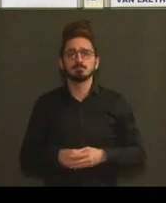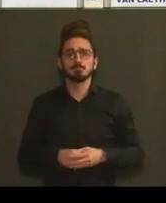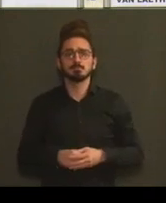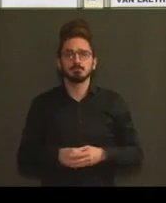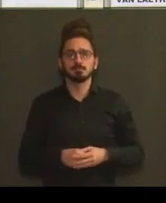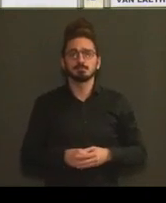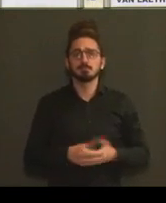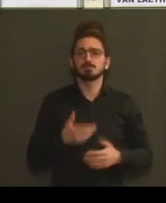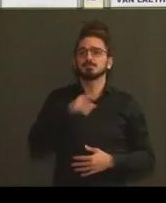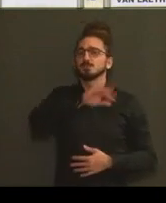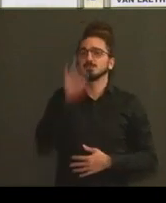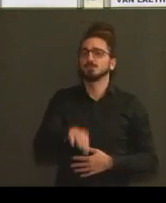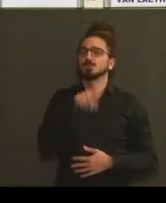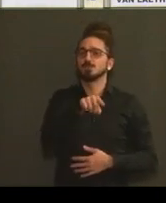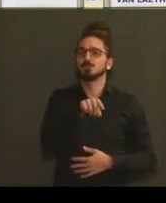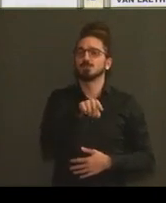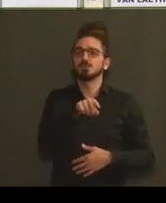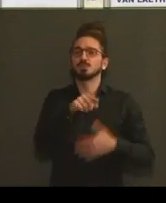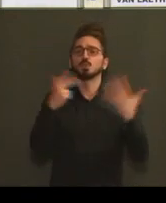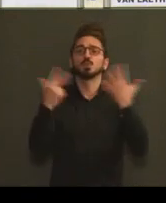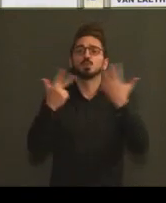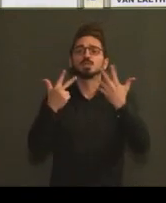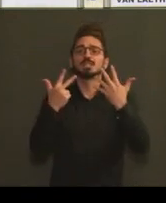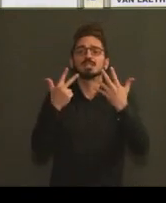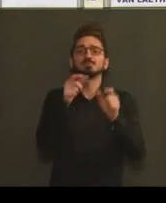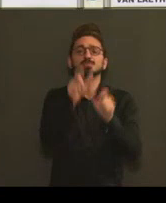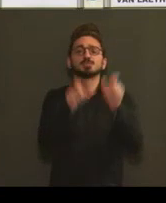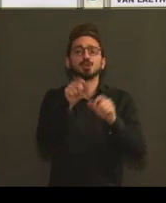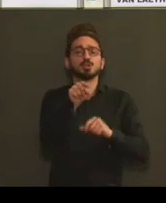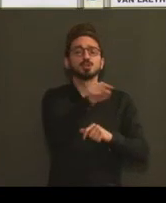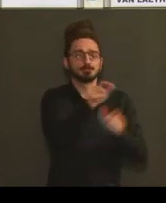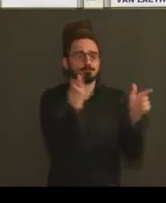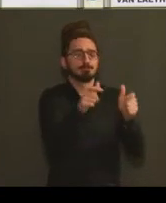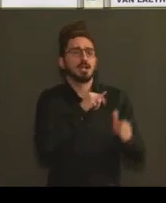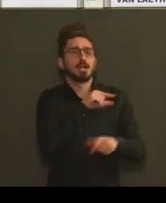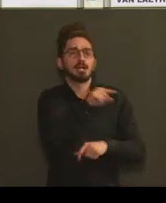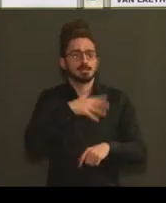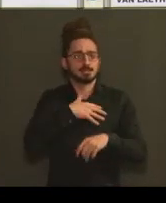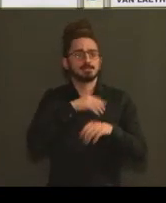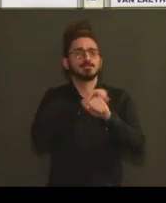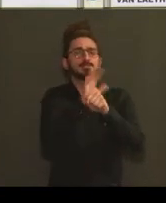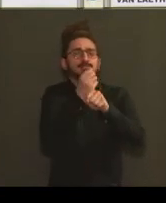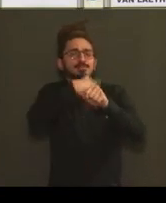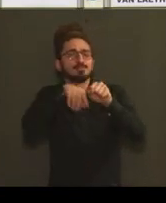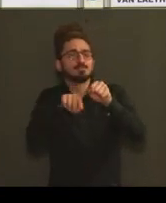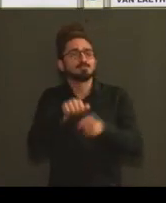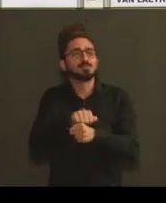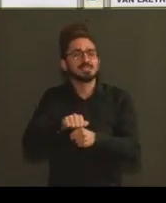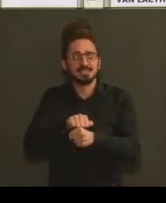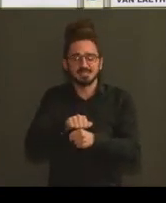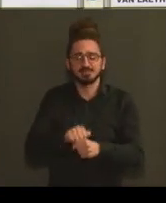aux hospitalisations, là aussi, elles sont un peu moins nombreuses que la semaine précédente. On a eu en